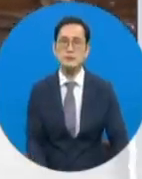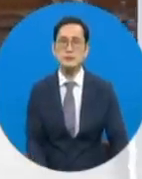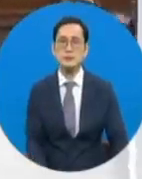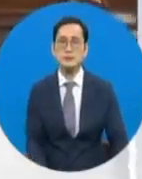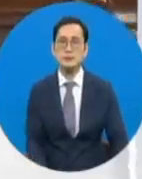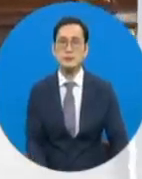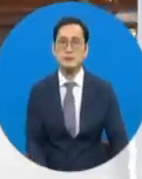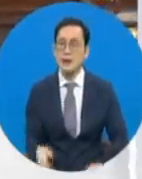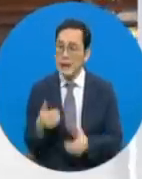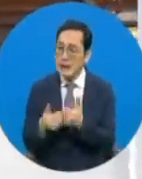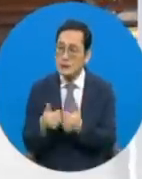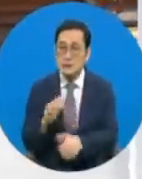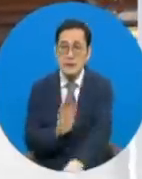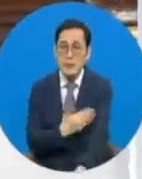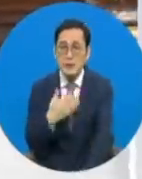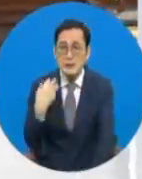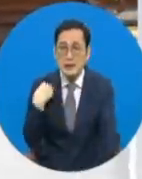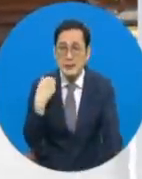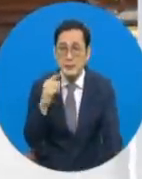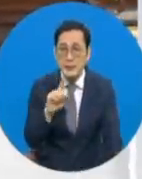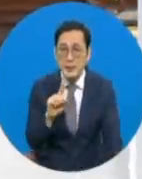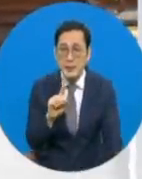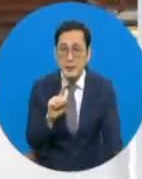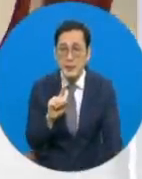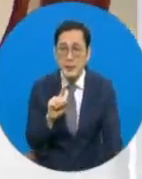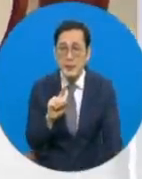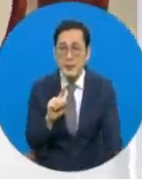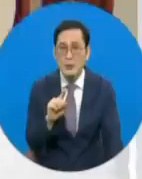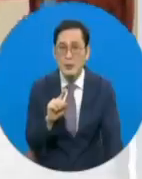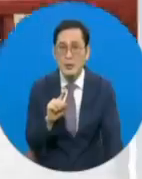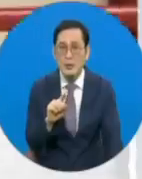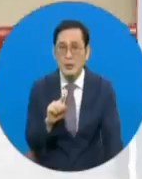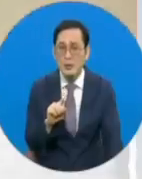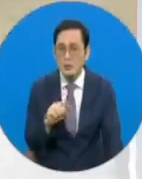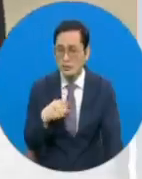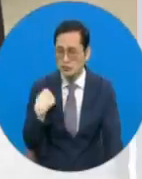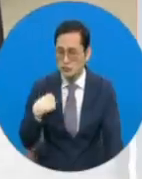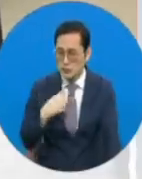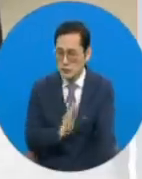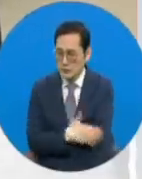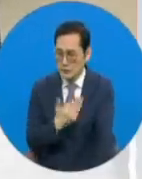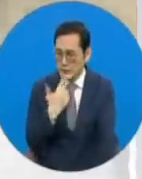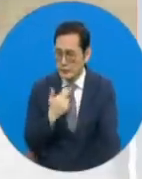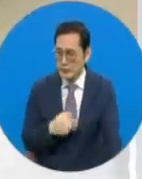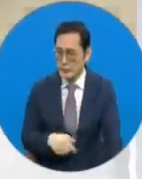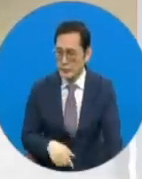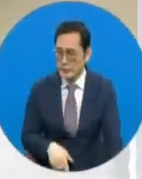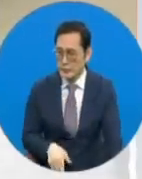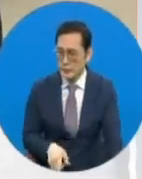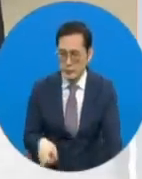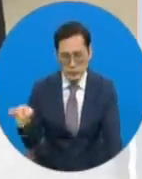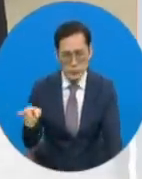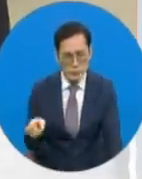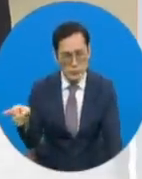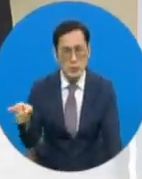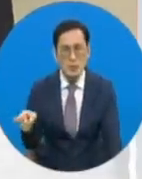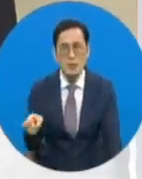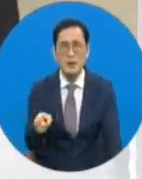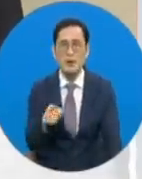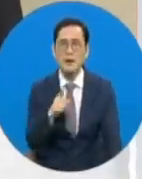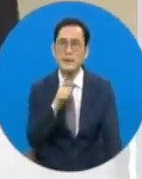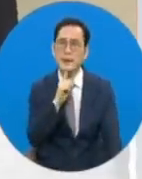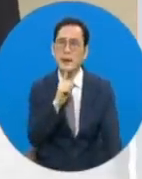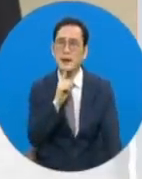모든 모습들이 대한민국 야당의 대표를 앉혀다 놓고서는 중국이 자신들이 하고 싶은 말을 일방적으로 쏟아내게